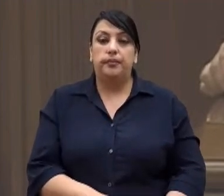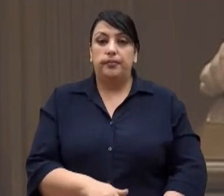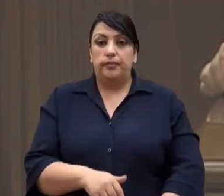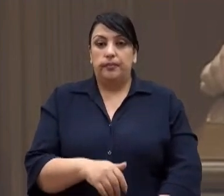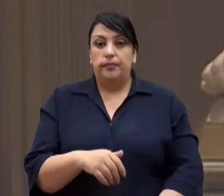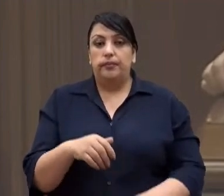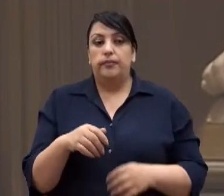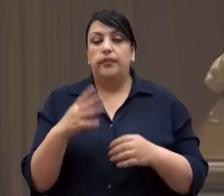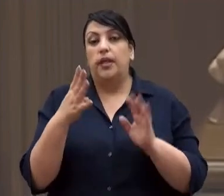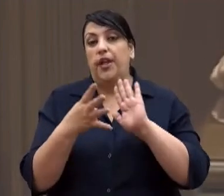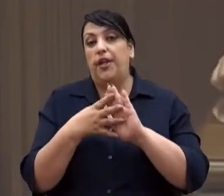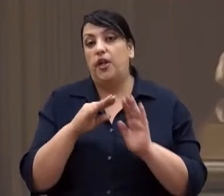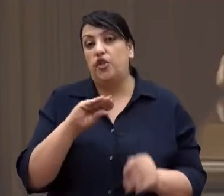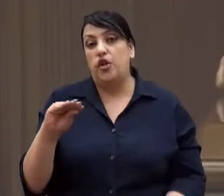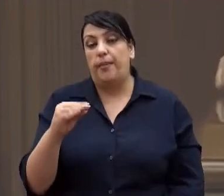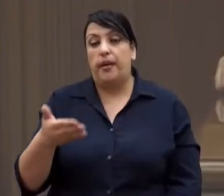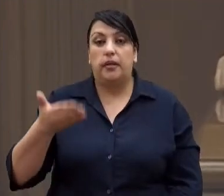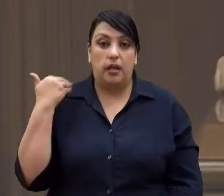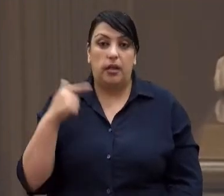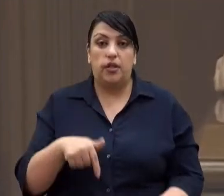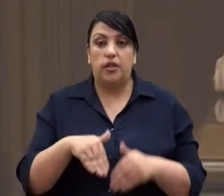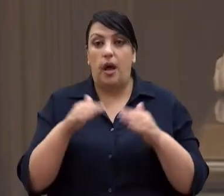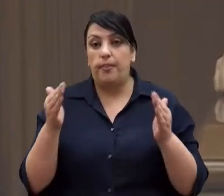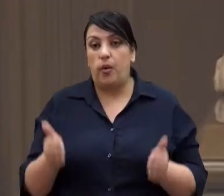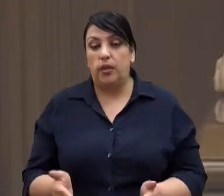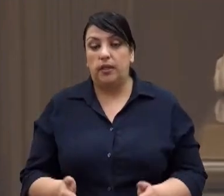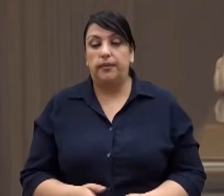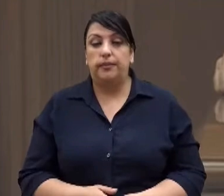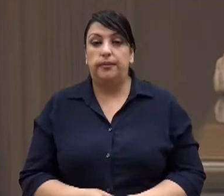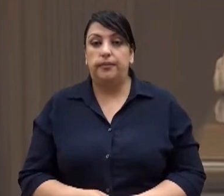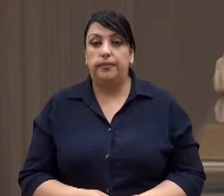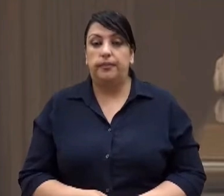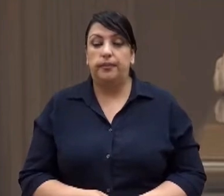9 շաբաթ առաջ հենց այս ամբիոնից